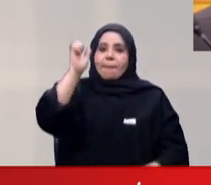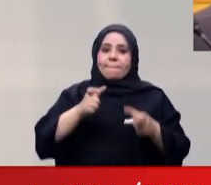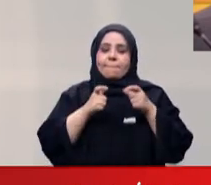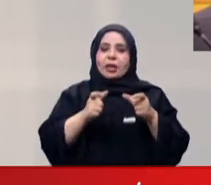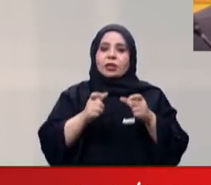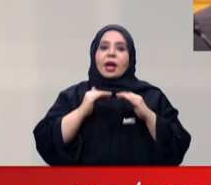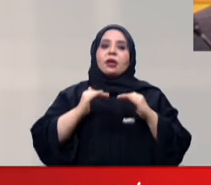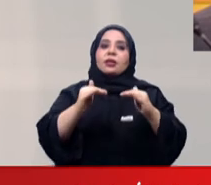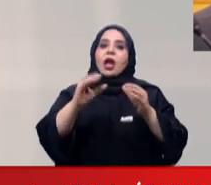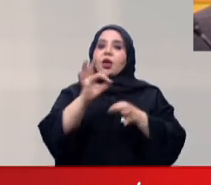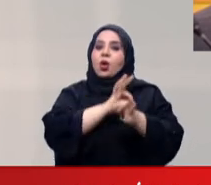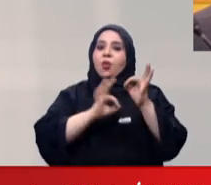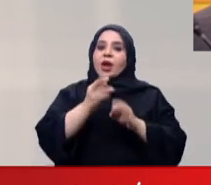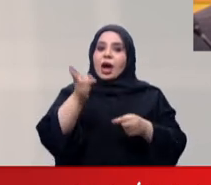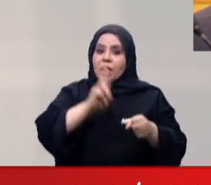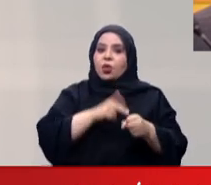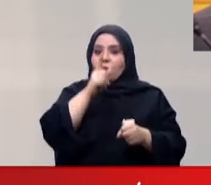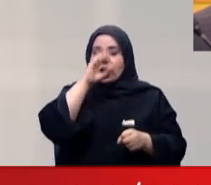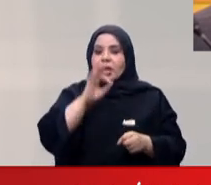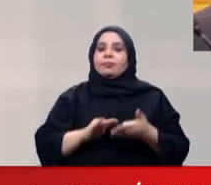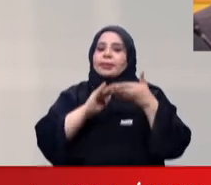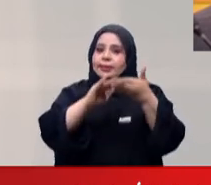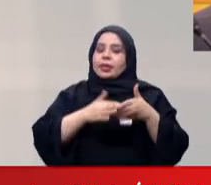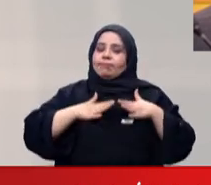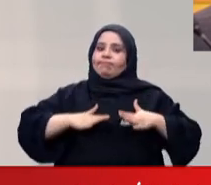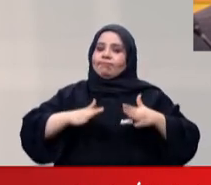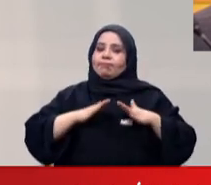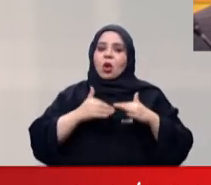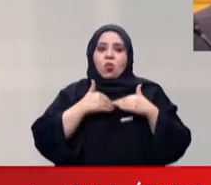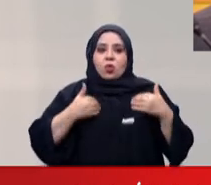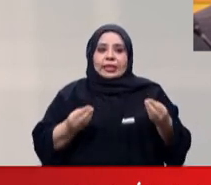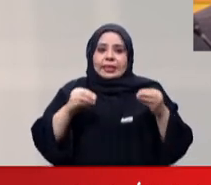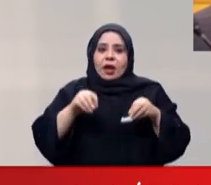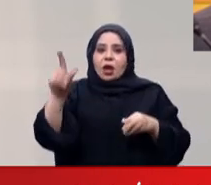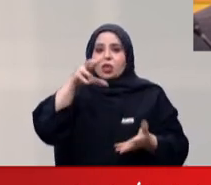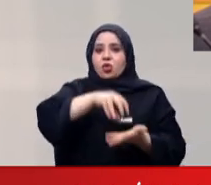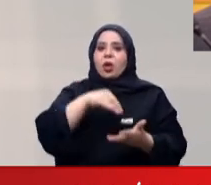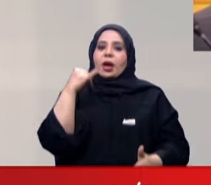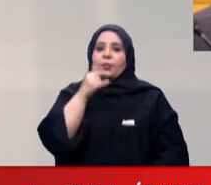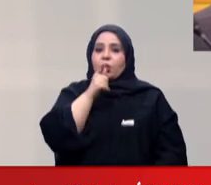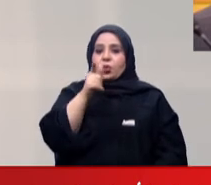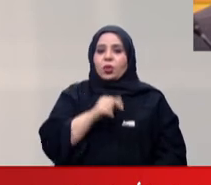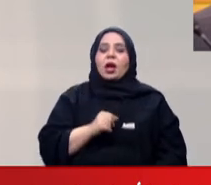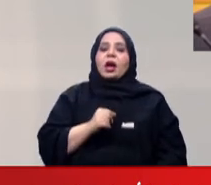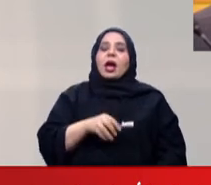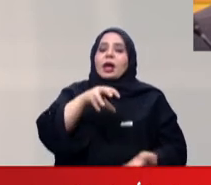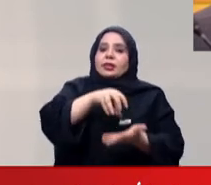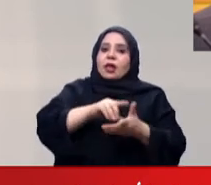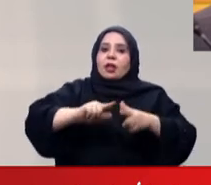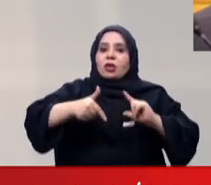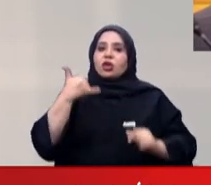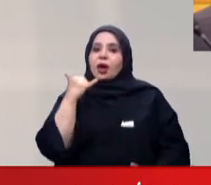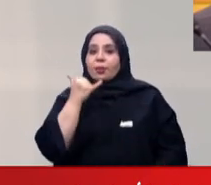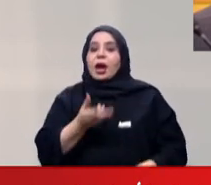النوويين، الأمر الذي من شأنه أن يسهم في طمأنة الدول العربية الواقعة على الضفة الأخرى من الخليج العربي